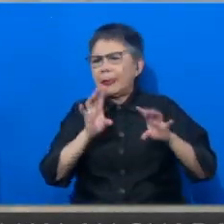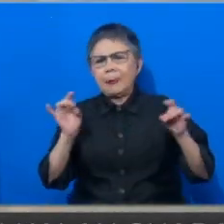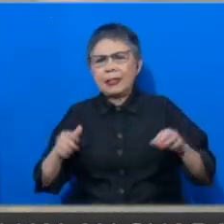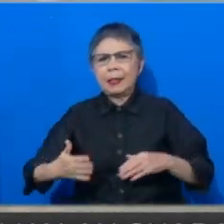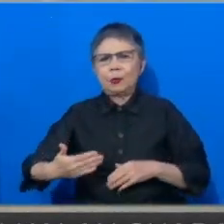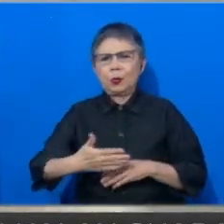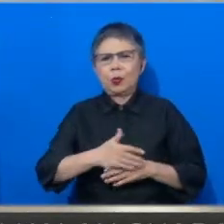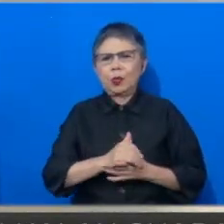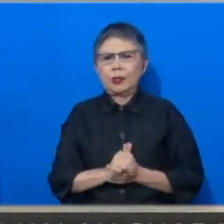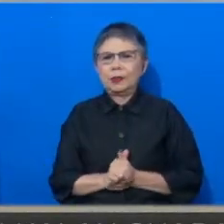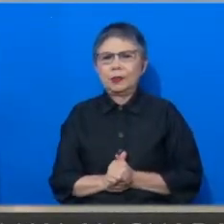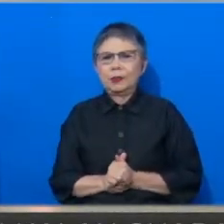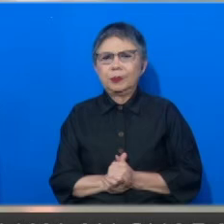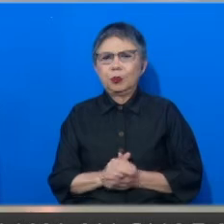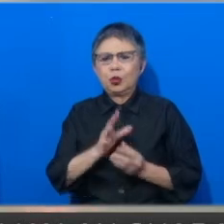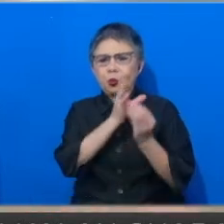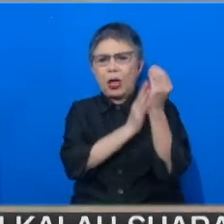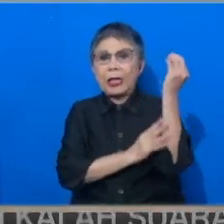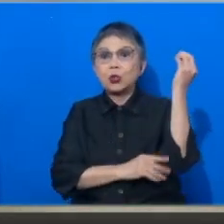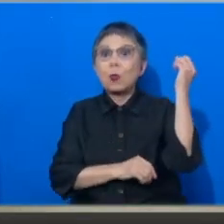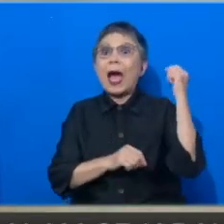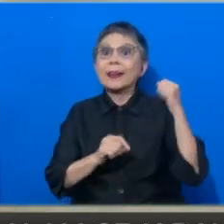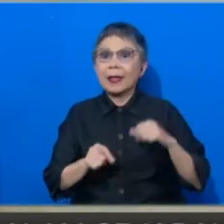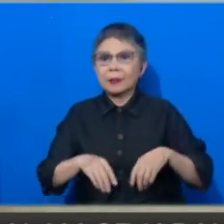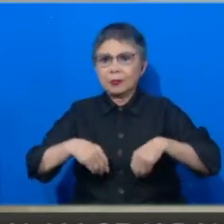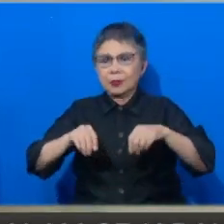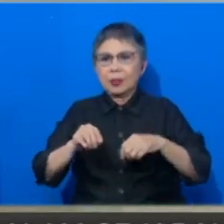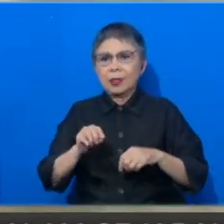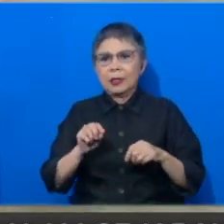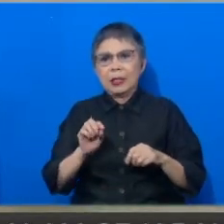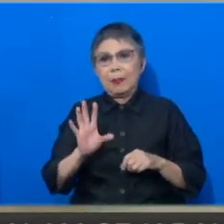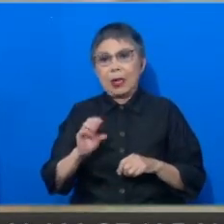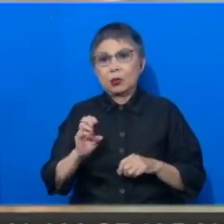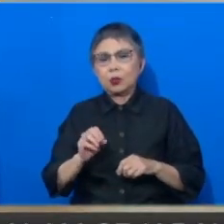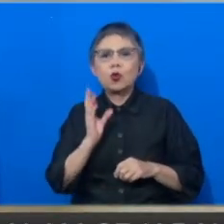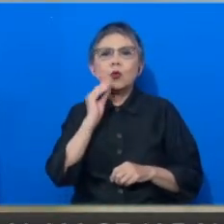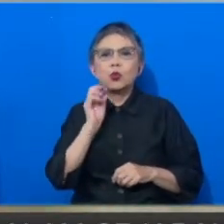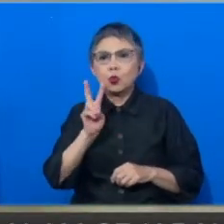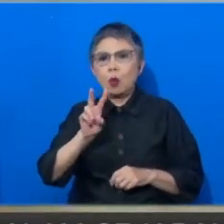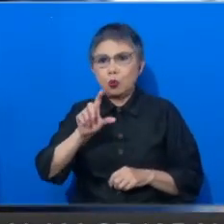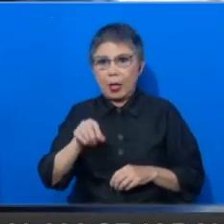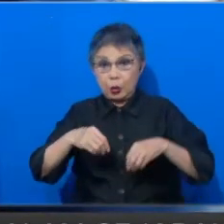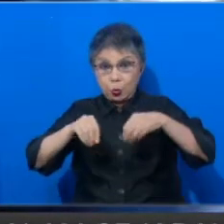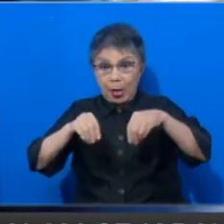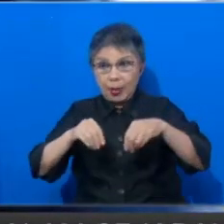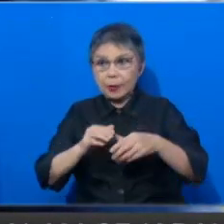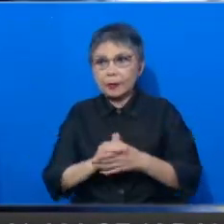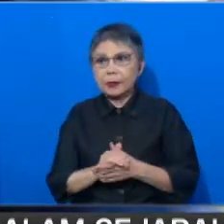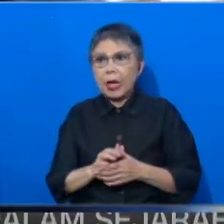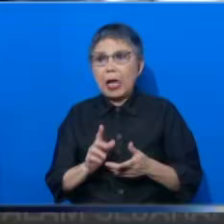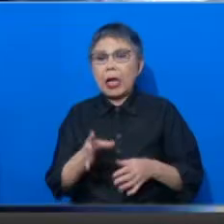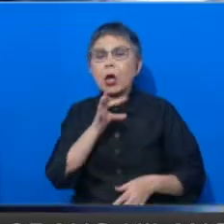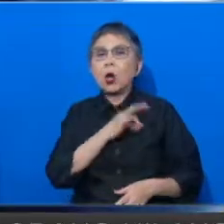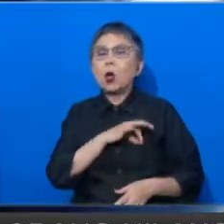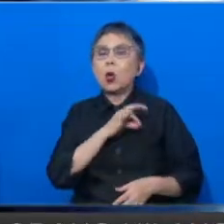dan Sumatera glowfish balloon. Ikan hias dijual minimal 100 ekor dengan usia 2 bulan. Kalau